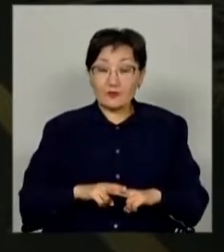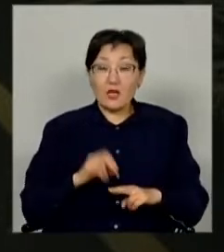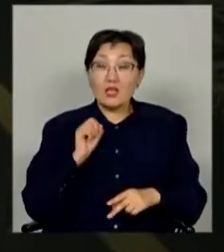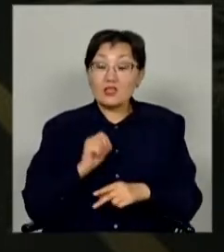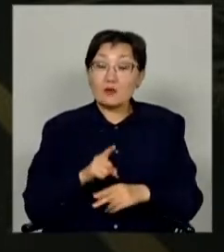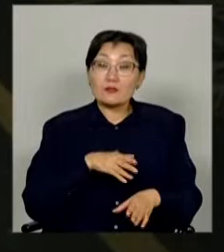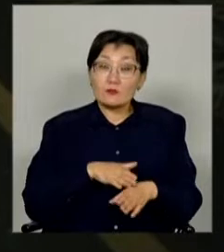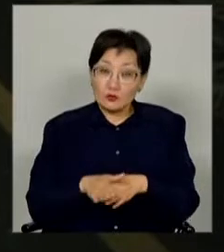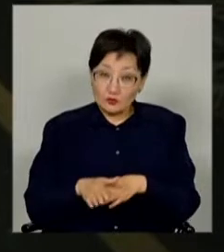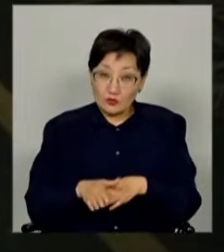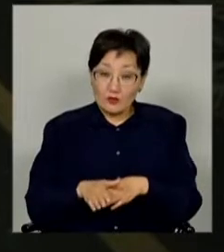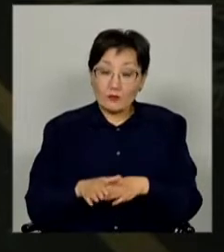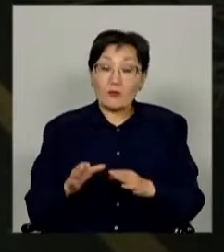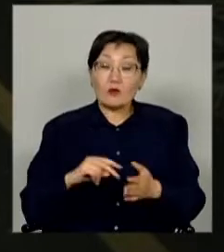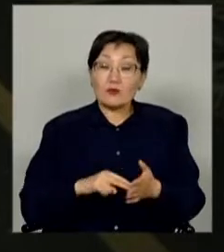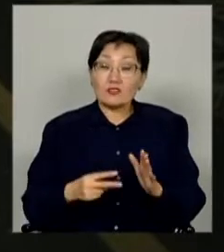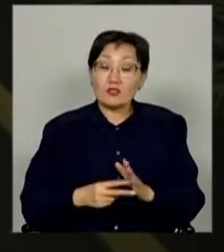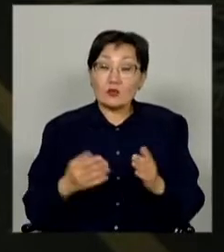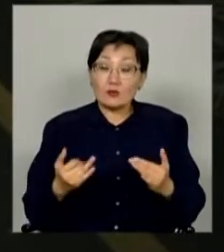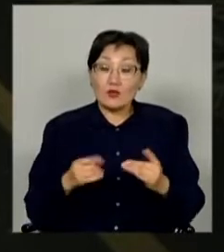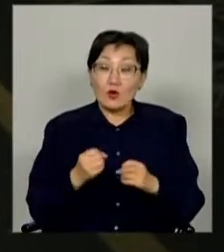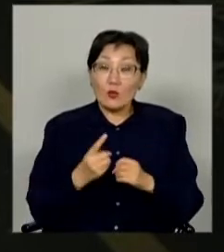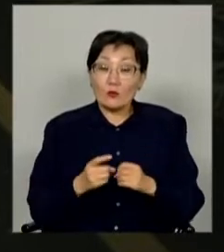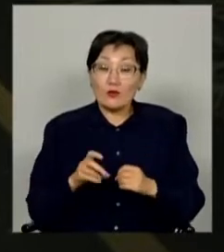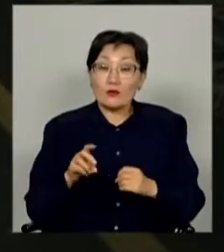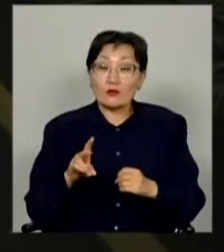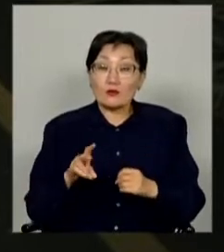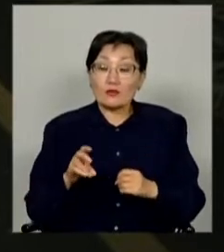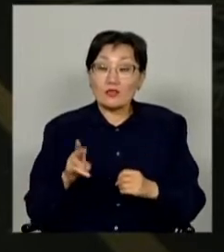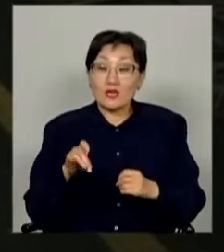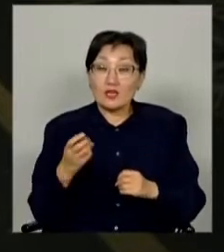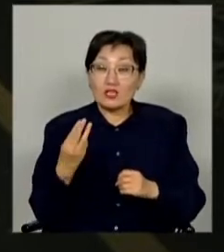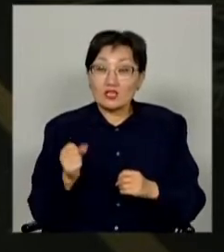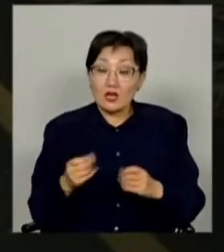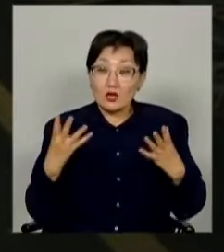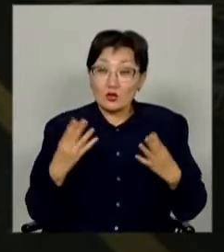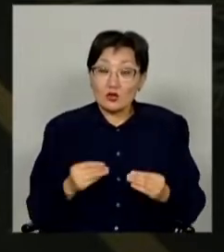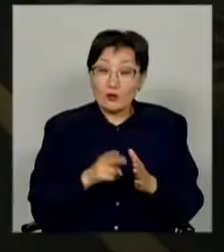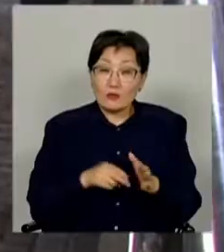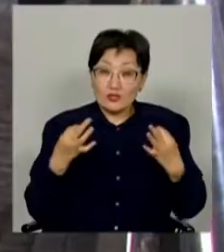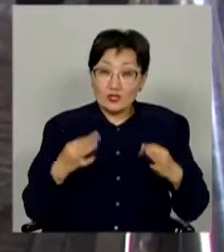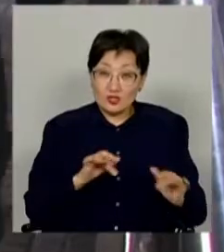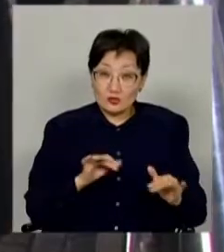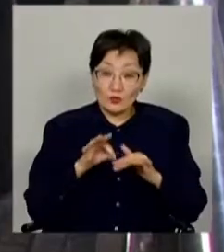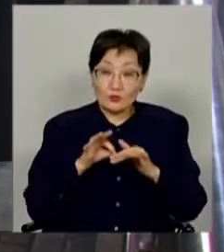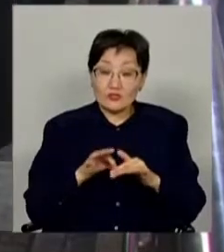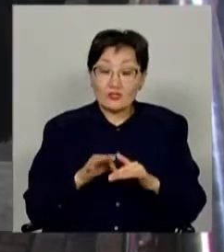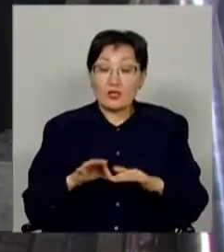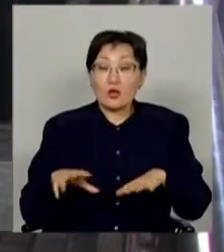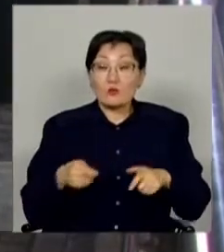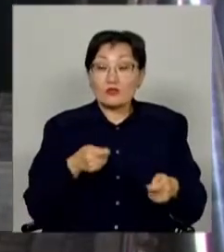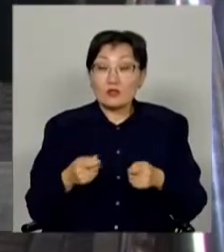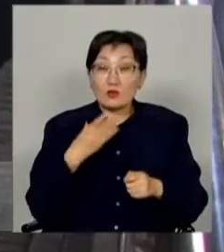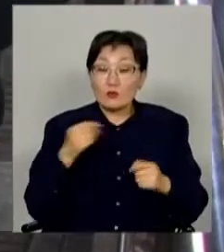тапсырманы орындау мақсатында осы бүгін 11-ші қараша күні осы пойызды жүргізу іс-шарасы. Ел президенті